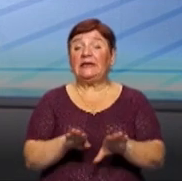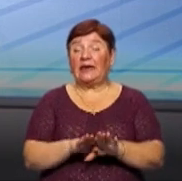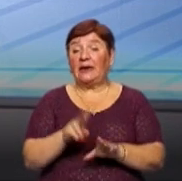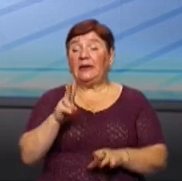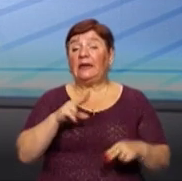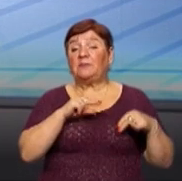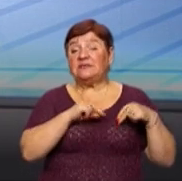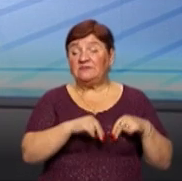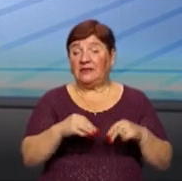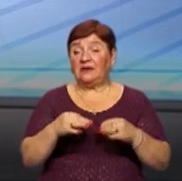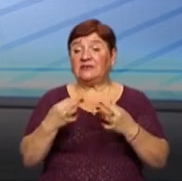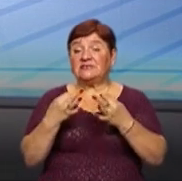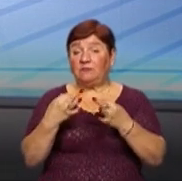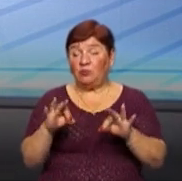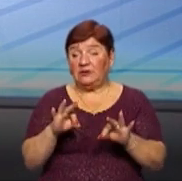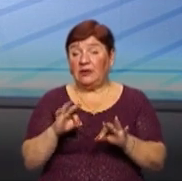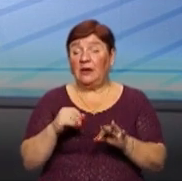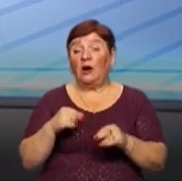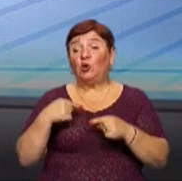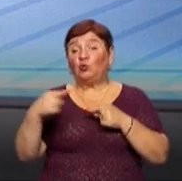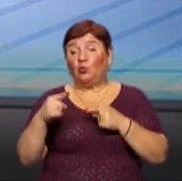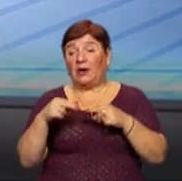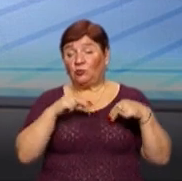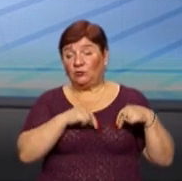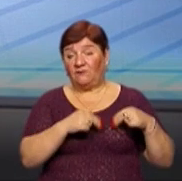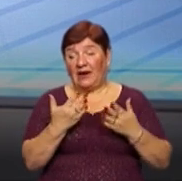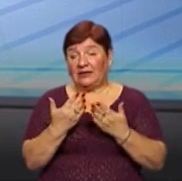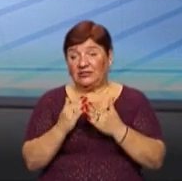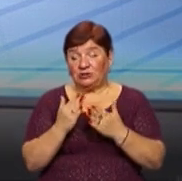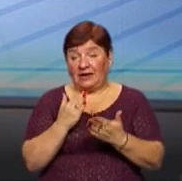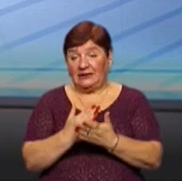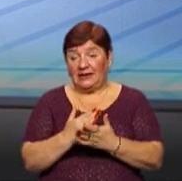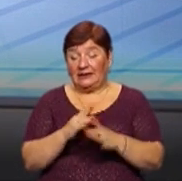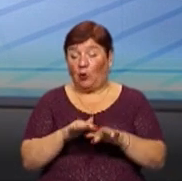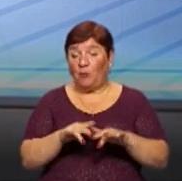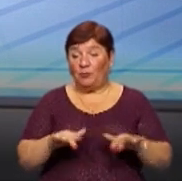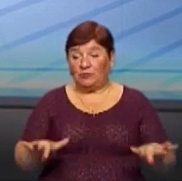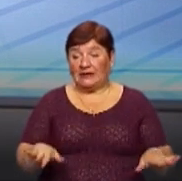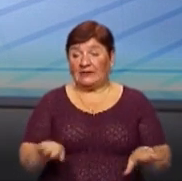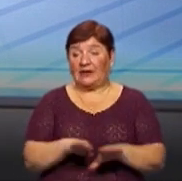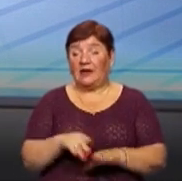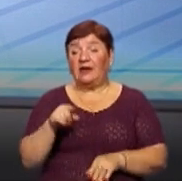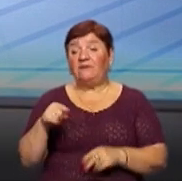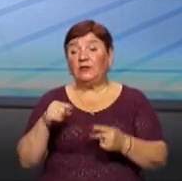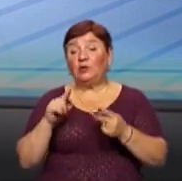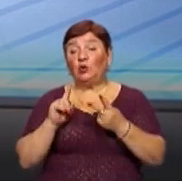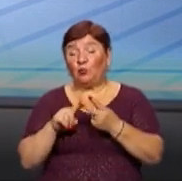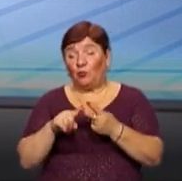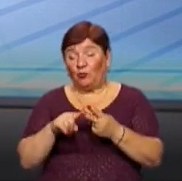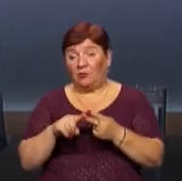вільний, працював трудову книжку, зразу ж падає інша. Угу. Йому, ну, на комп'ютер, скажімо так, і вона опрацює